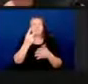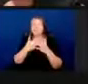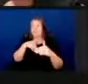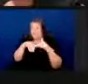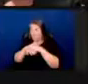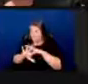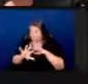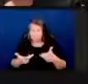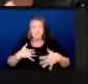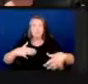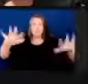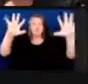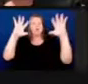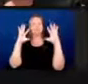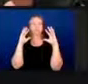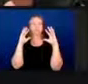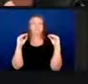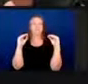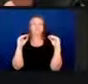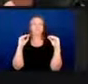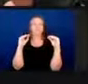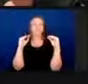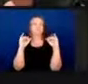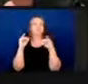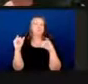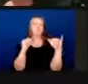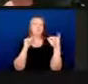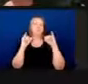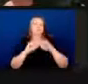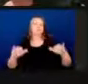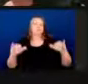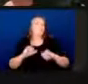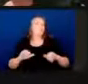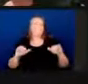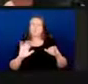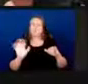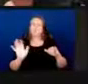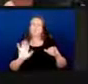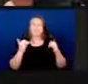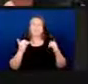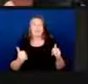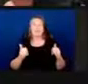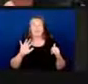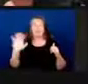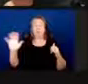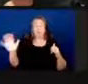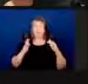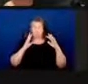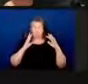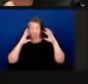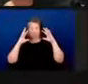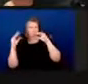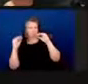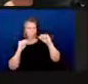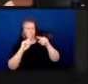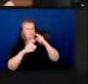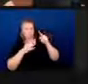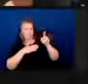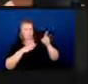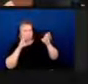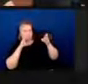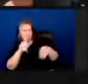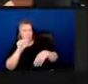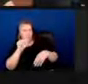الموضوعين طبعا وبالنسبة لي أنا في الفصول التي أعلم فيها